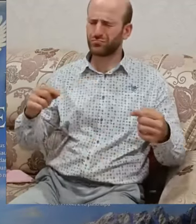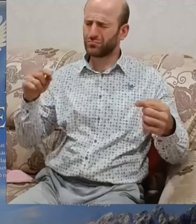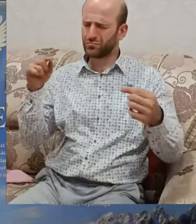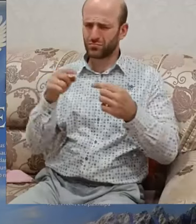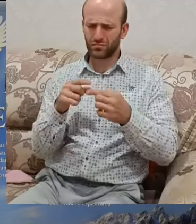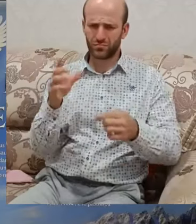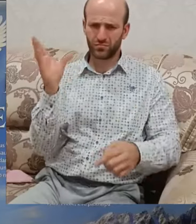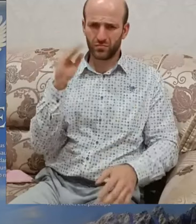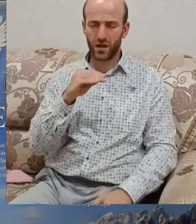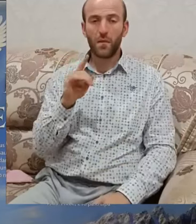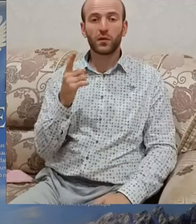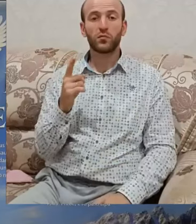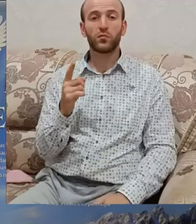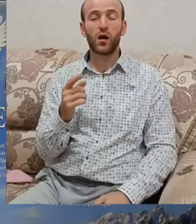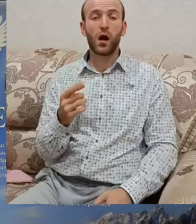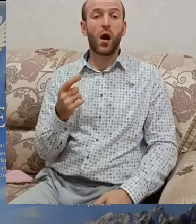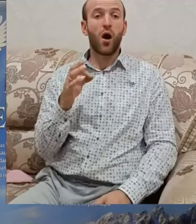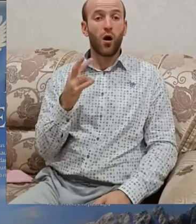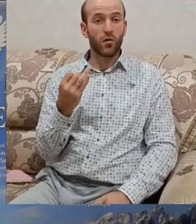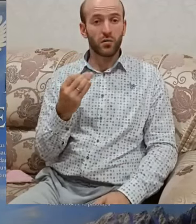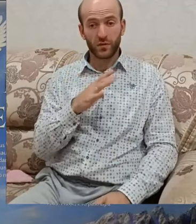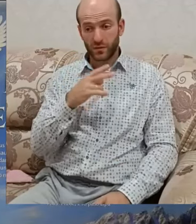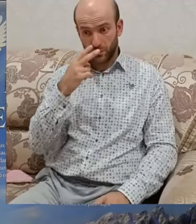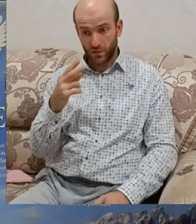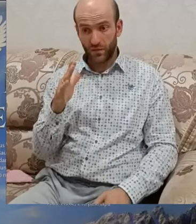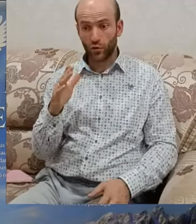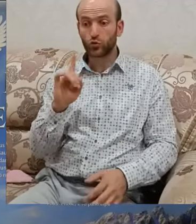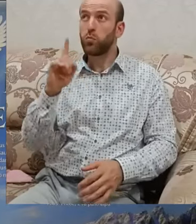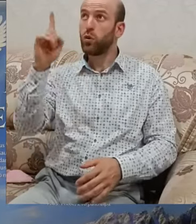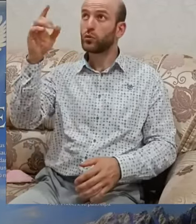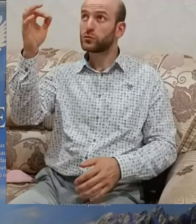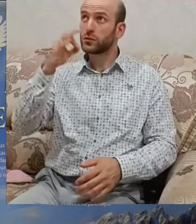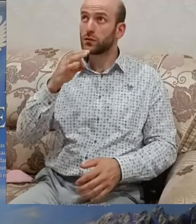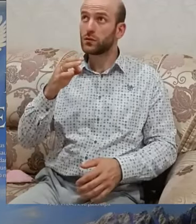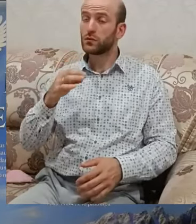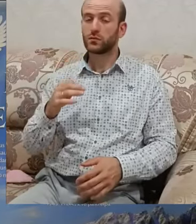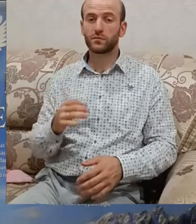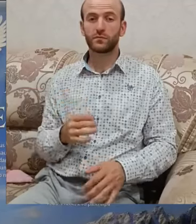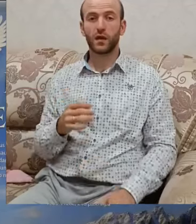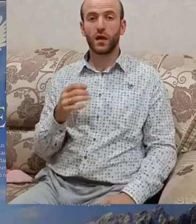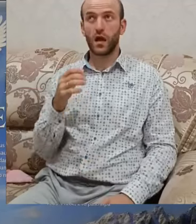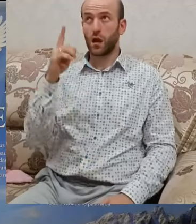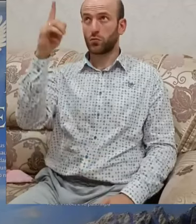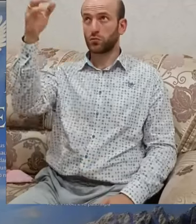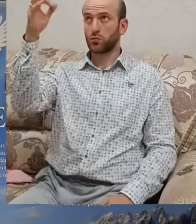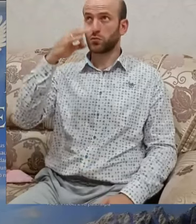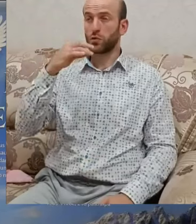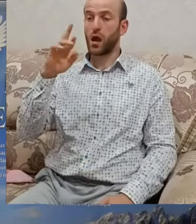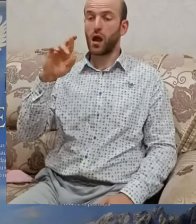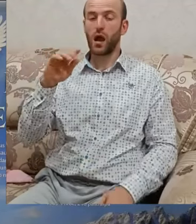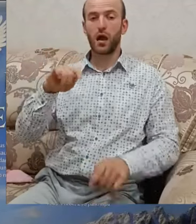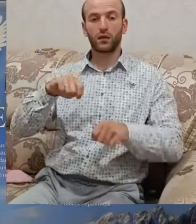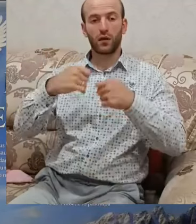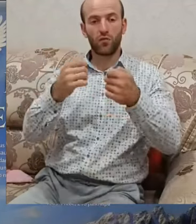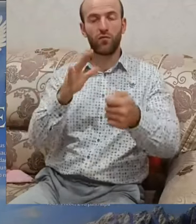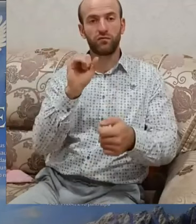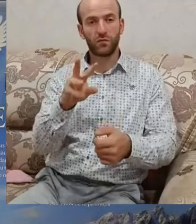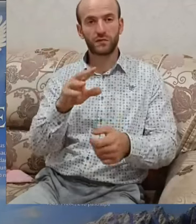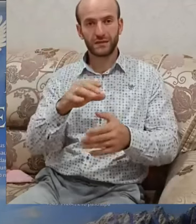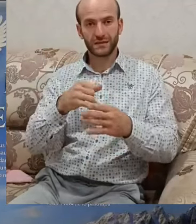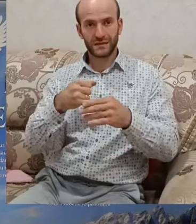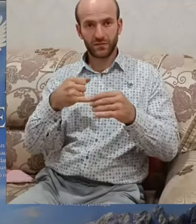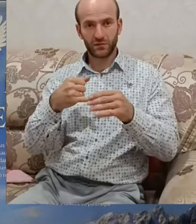žiūrėjo. Они смотрели. Dievas pasakė. Что Бог сказал. Aš duodu jums žemę, suprantate? Я даю вам землю, понимаете? Кунишкас протас то